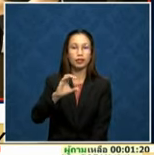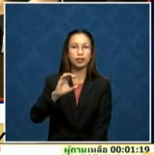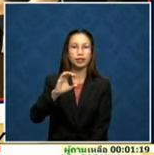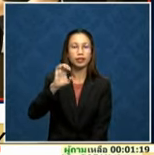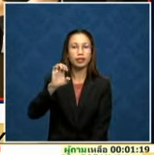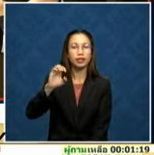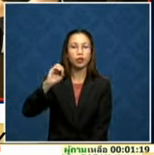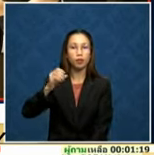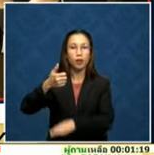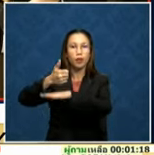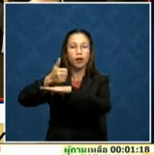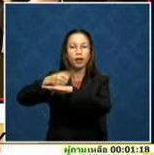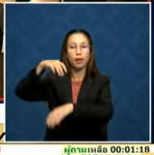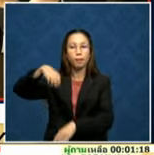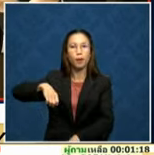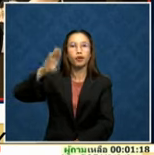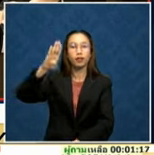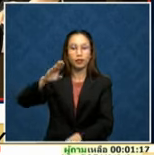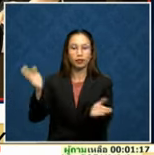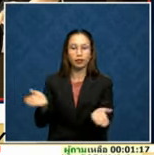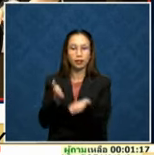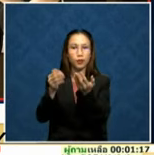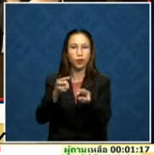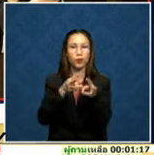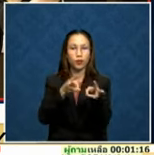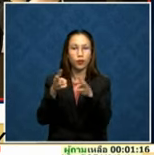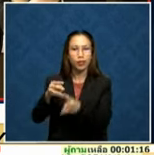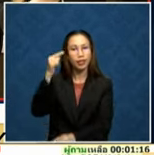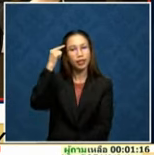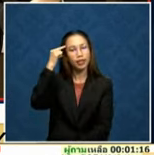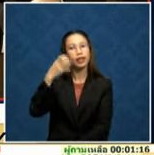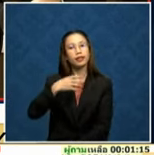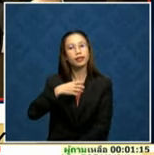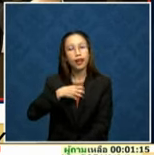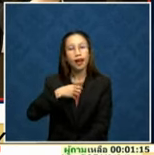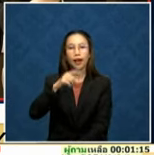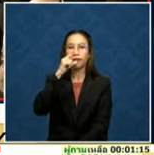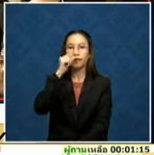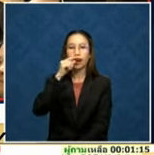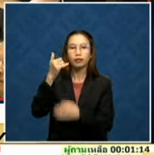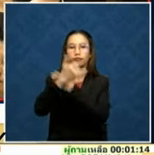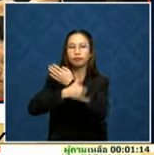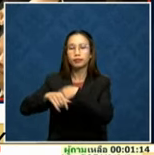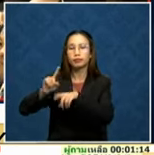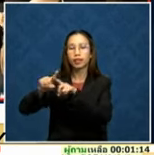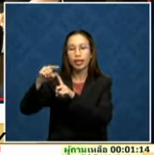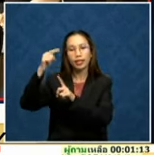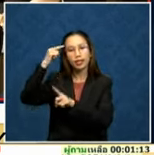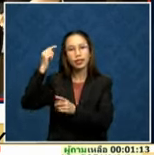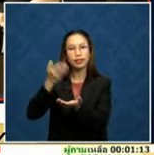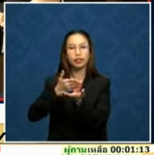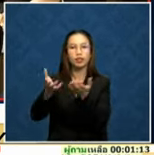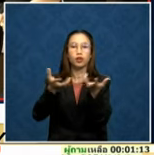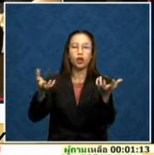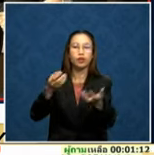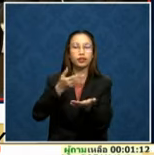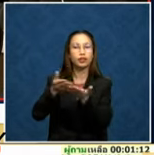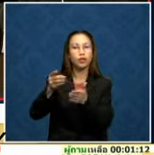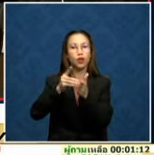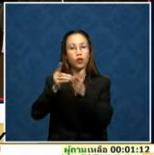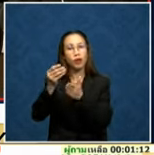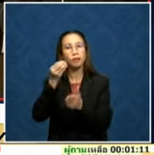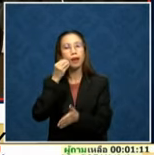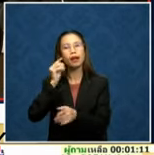ริศัทอสังหาริมศัพท์แล้วก็สนัสนนแนวคิด ของการที่จะให้ต่างชาิเข้ามาถือซัพอิสิตได้99 ปี